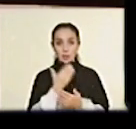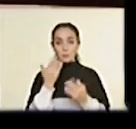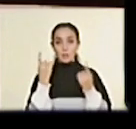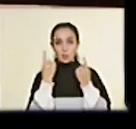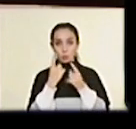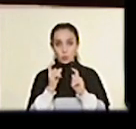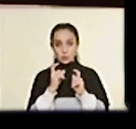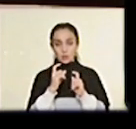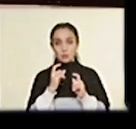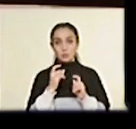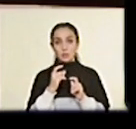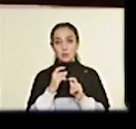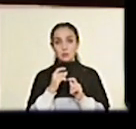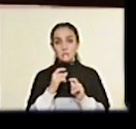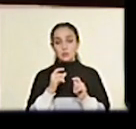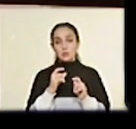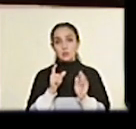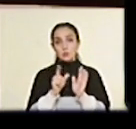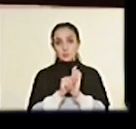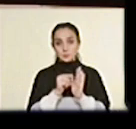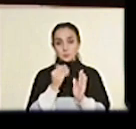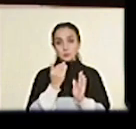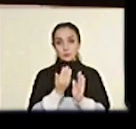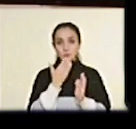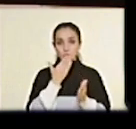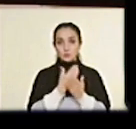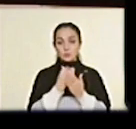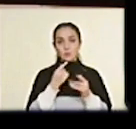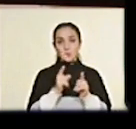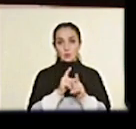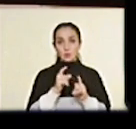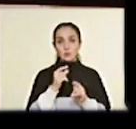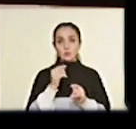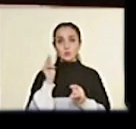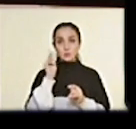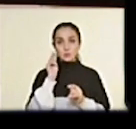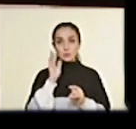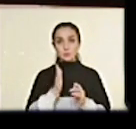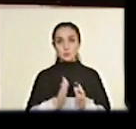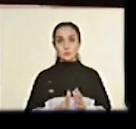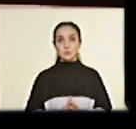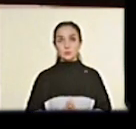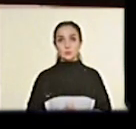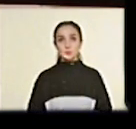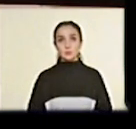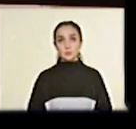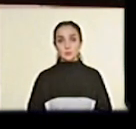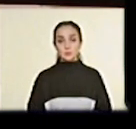bilan, demak, o'zingizni bahraman qilib borasiz. Va